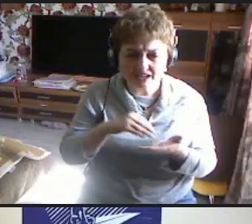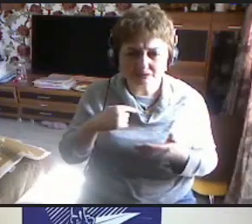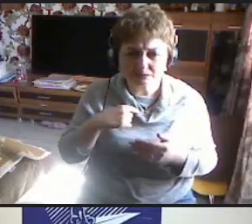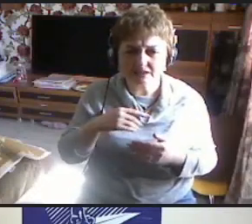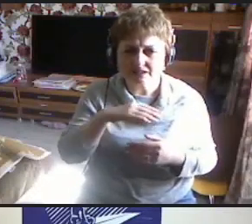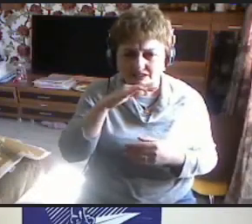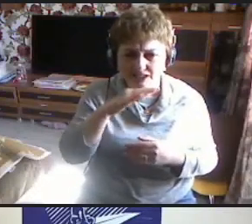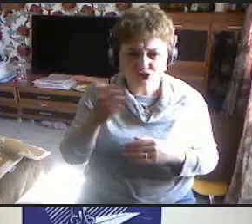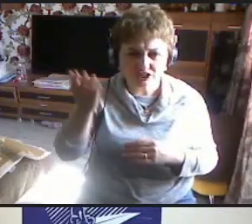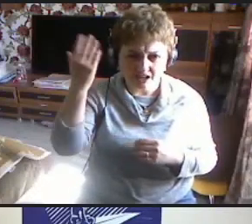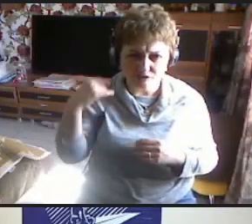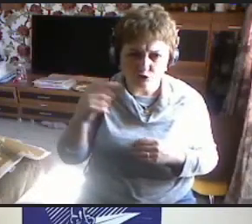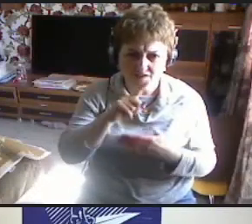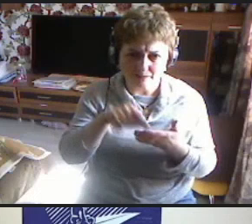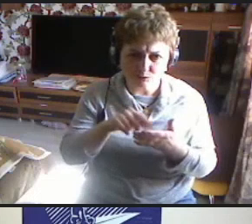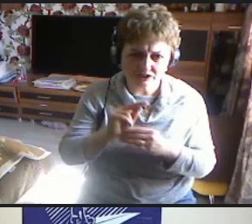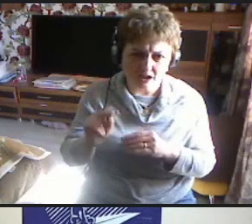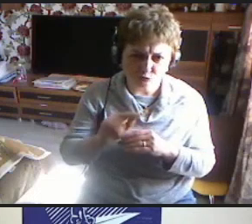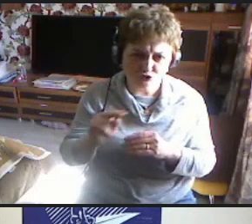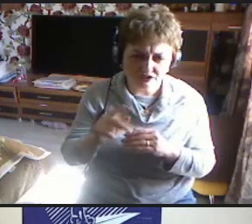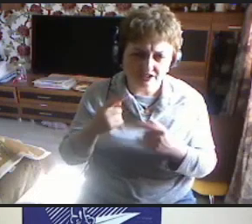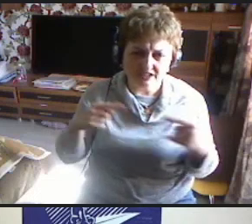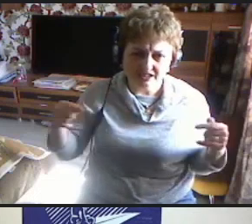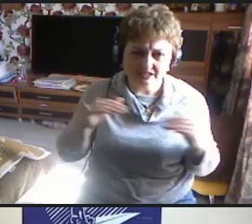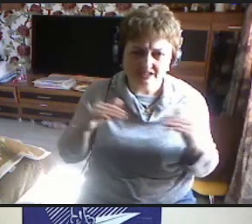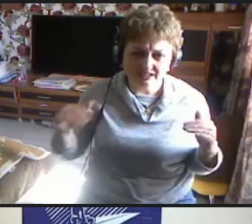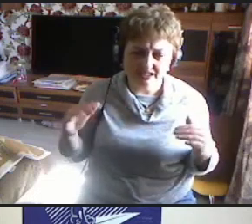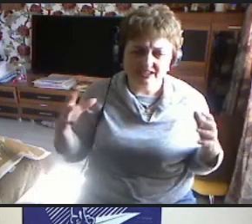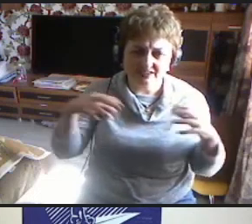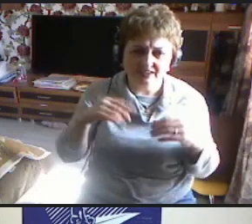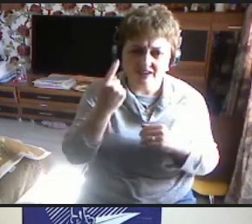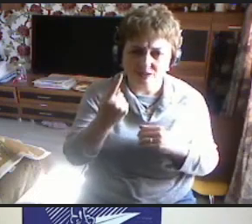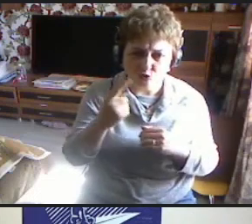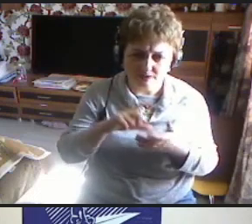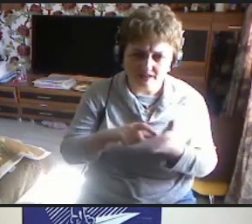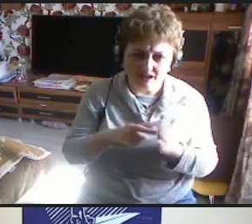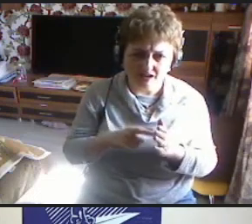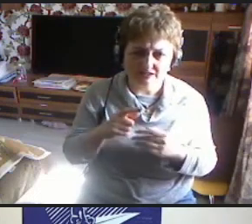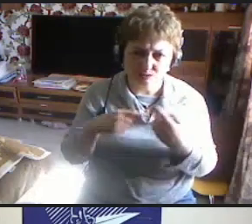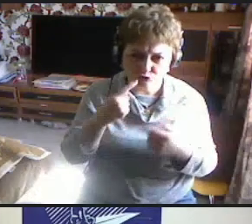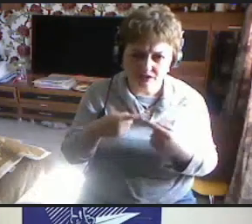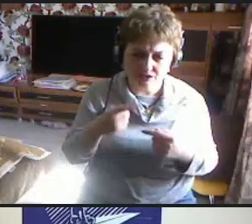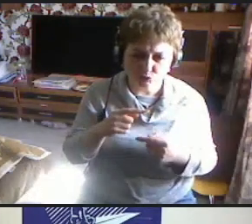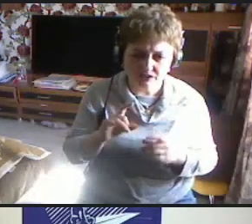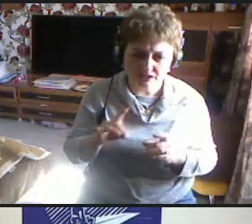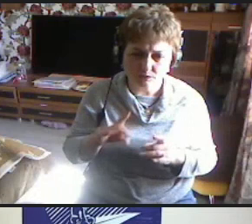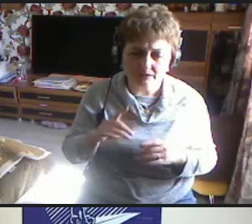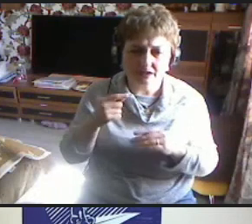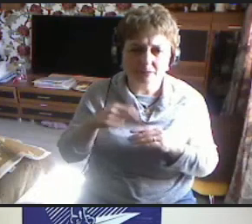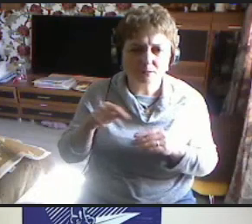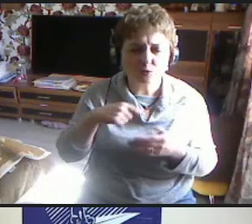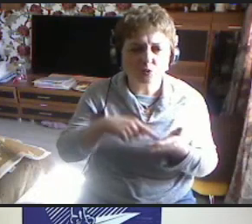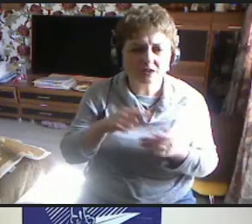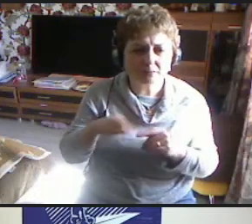вопрос обучения разных детей в одном классе штудируем. А, Пенза. Так,